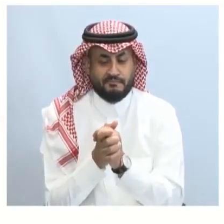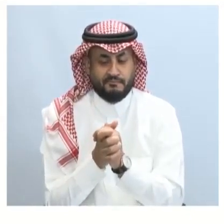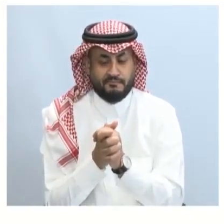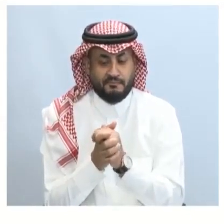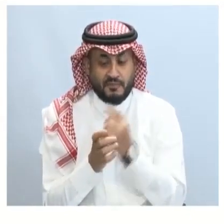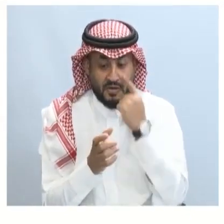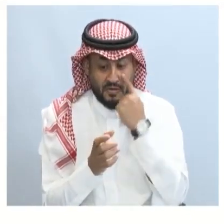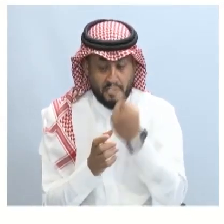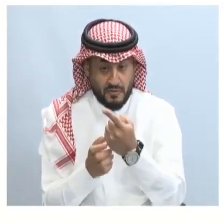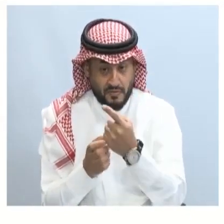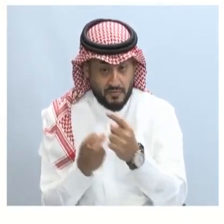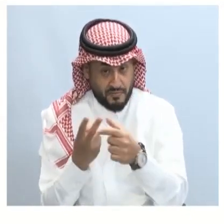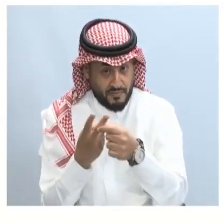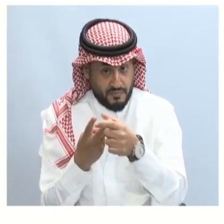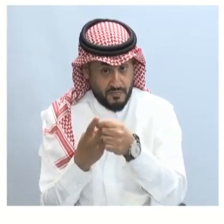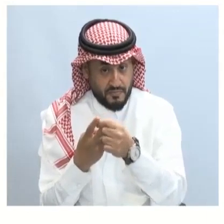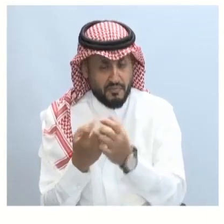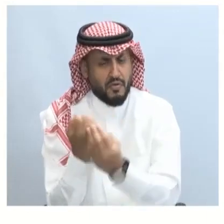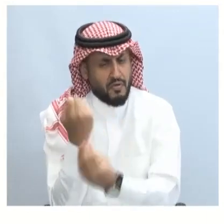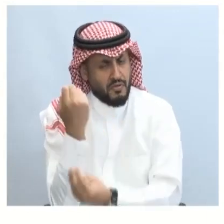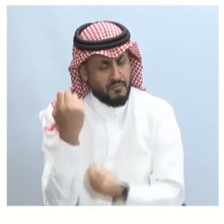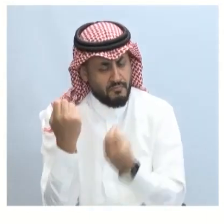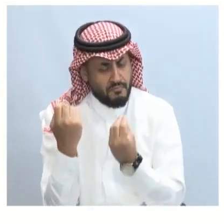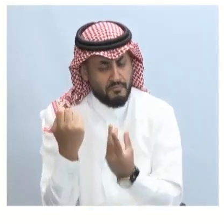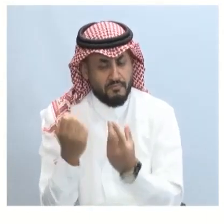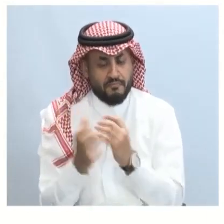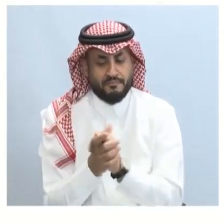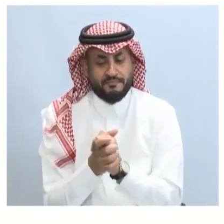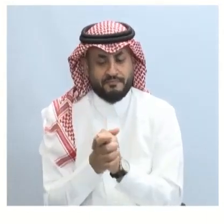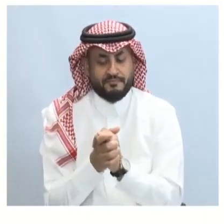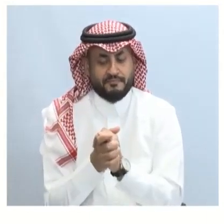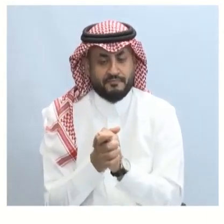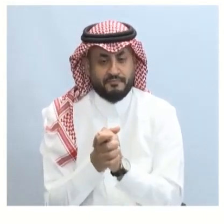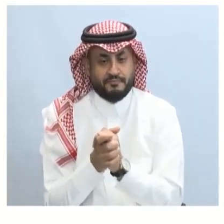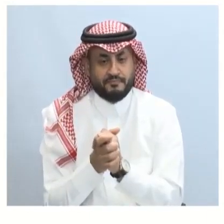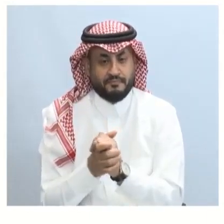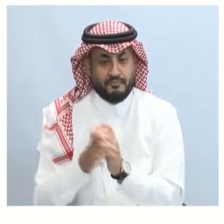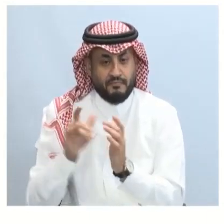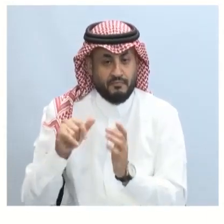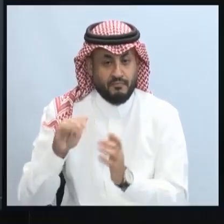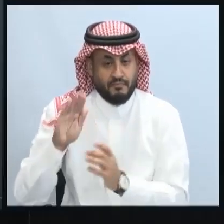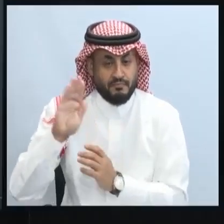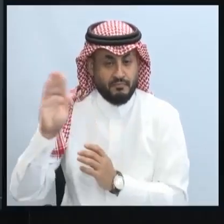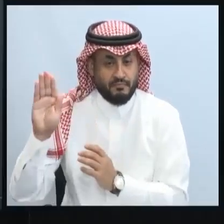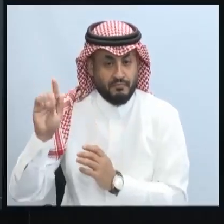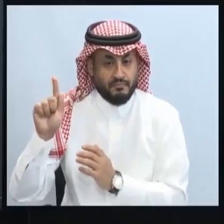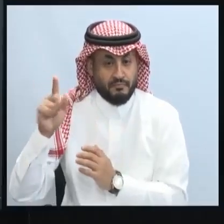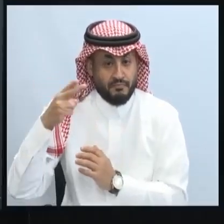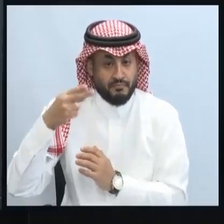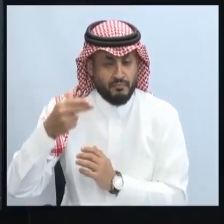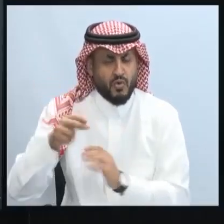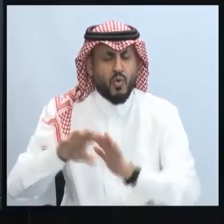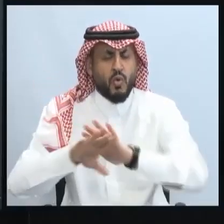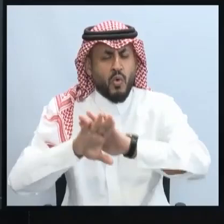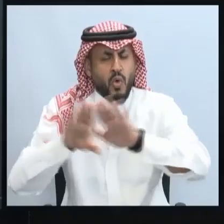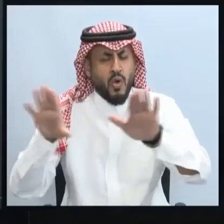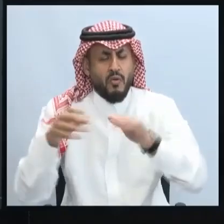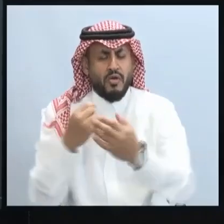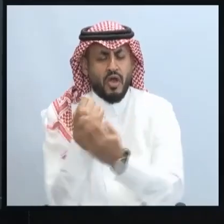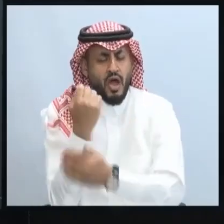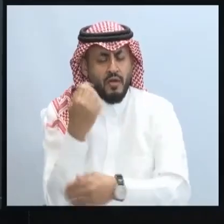فيبلغ او فيسبغ الوضوء يجعل الوضوء تاما الوضوء كامله